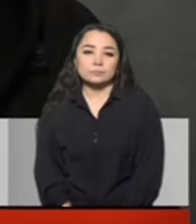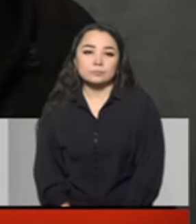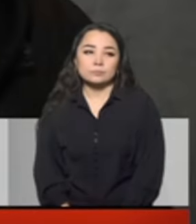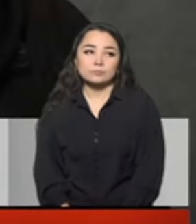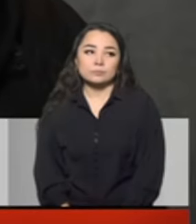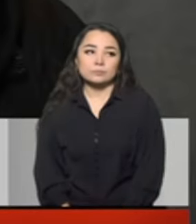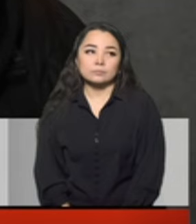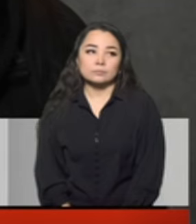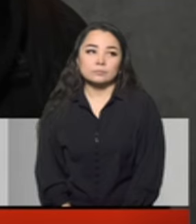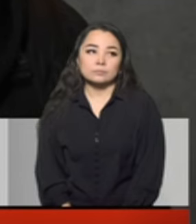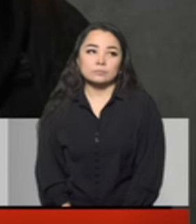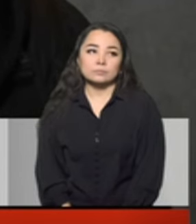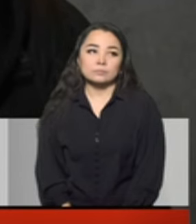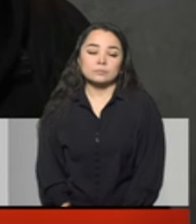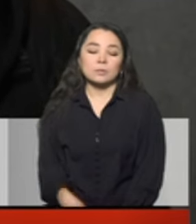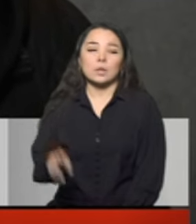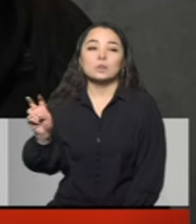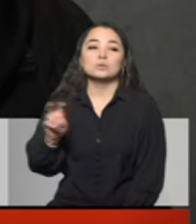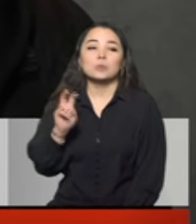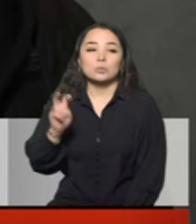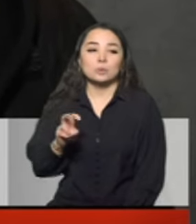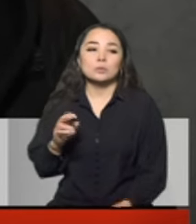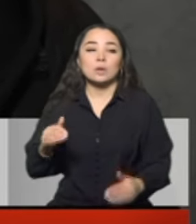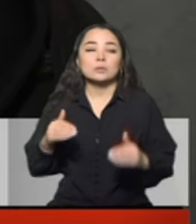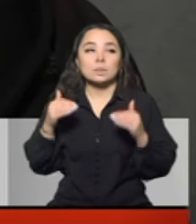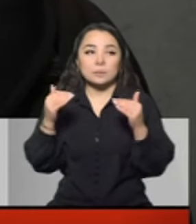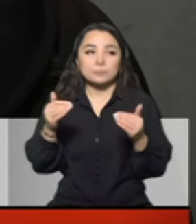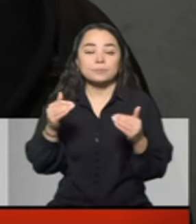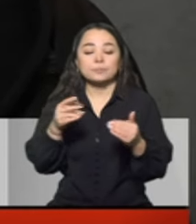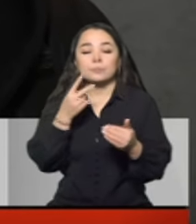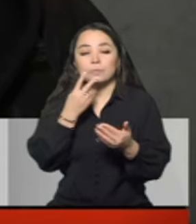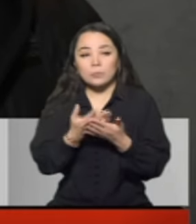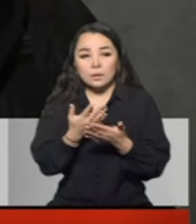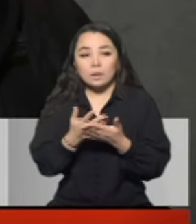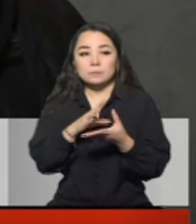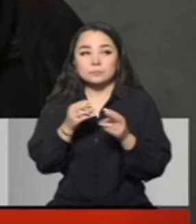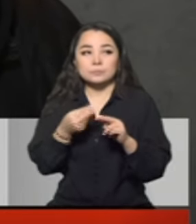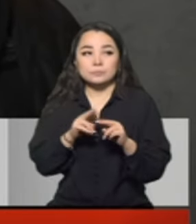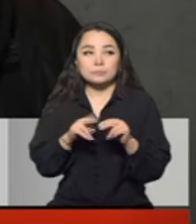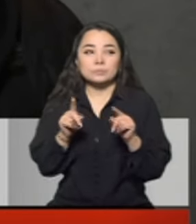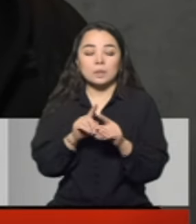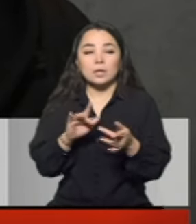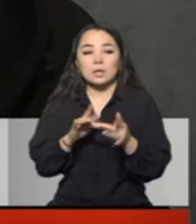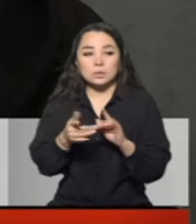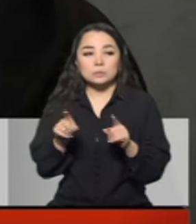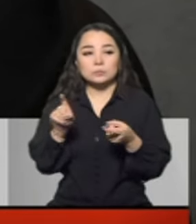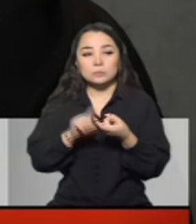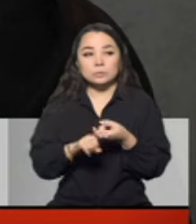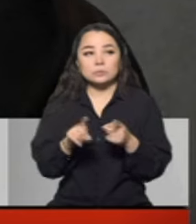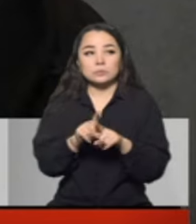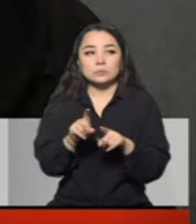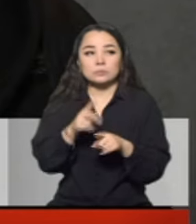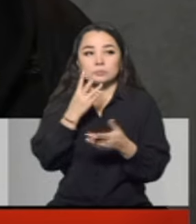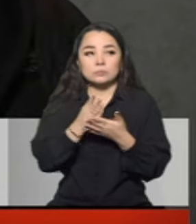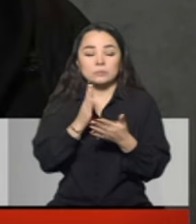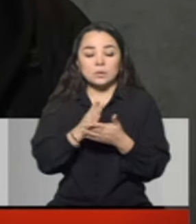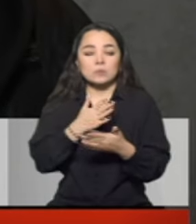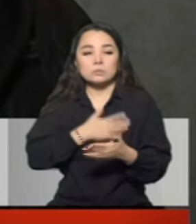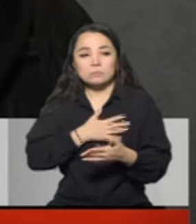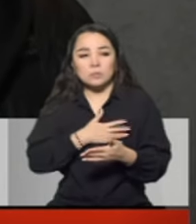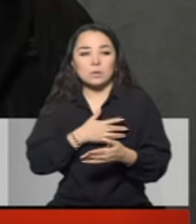Ну, қымбаттаған мен несі жақсы емес қой. Всегда интернет вовремя стамайды, шығып